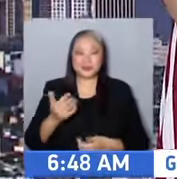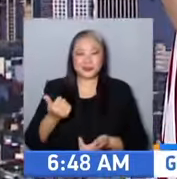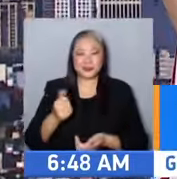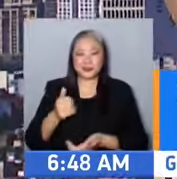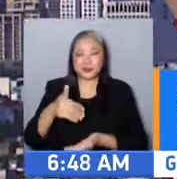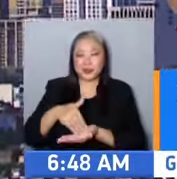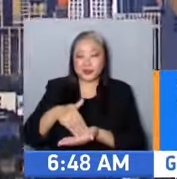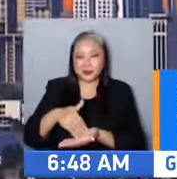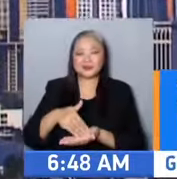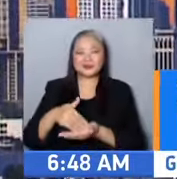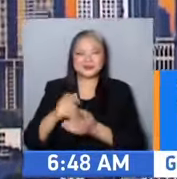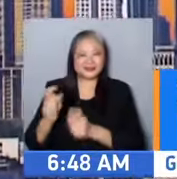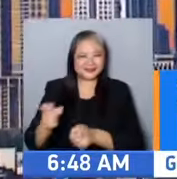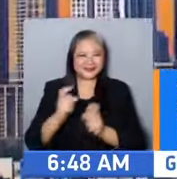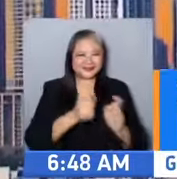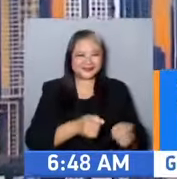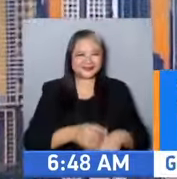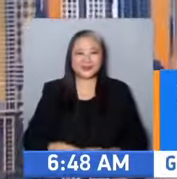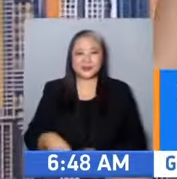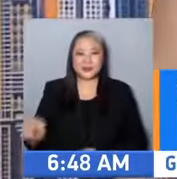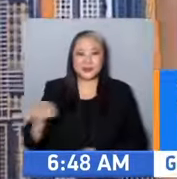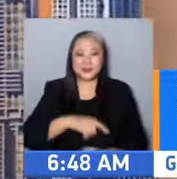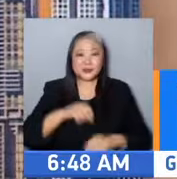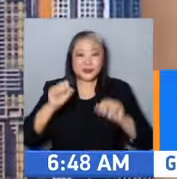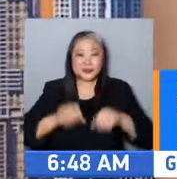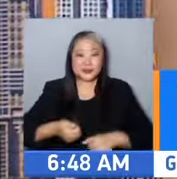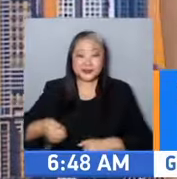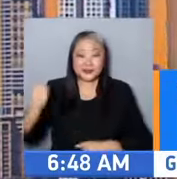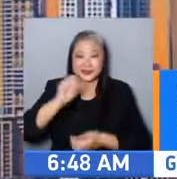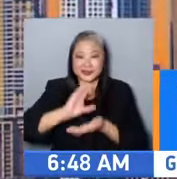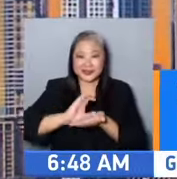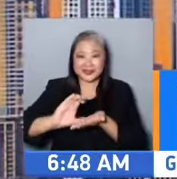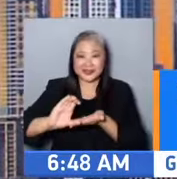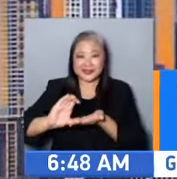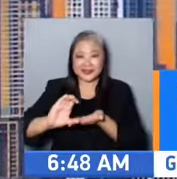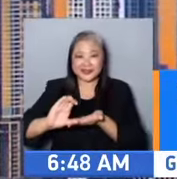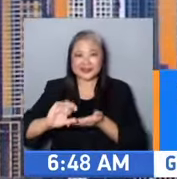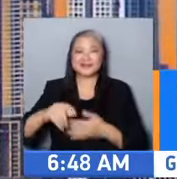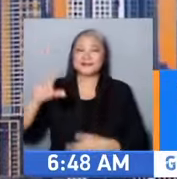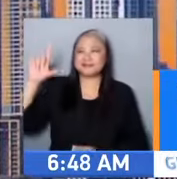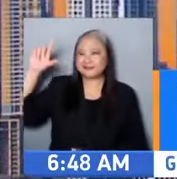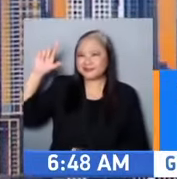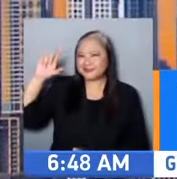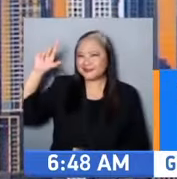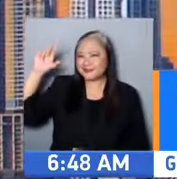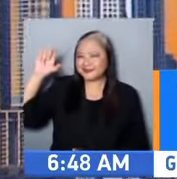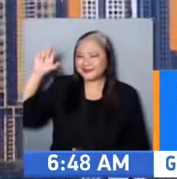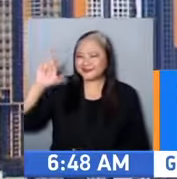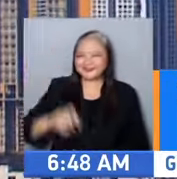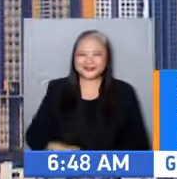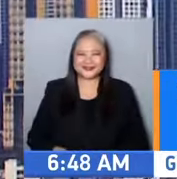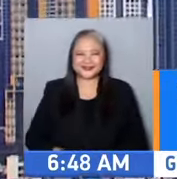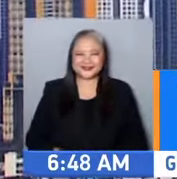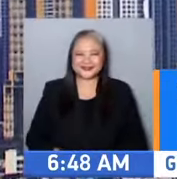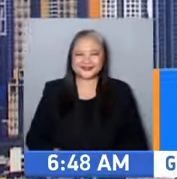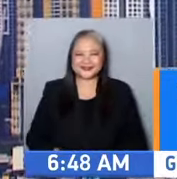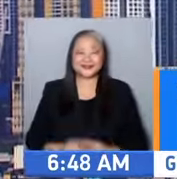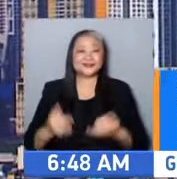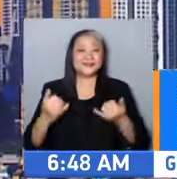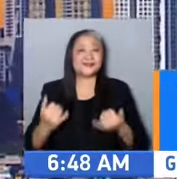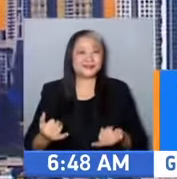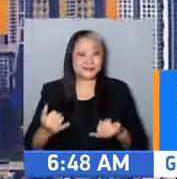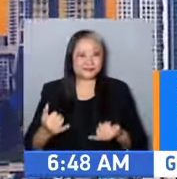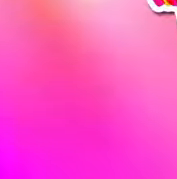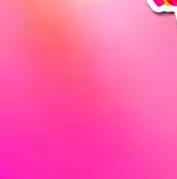rin, pwede kayong mag instant cash. Basta cash selfie na. Eto na. At lalabas na ulit ang ating cash selfie